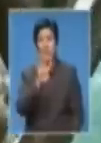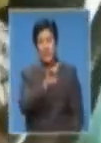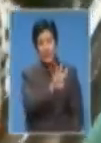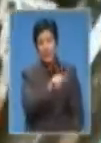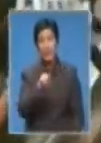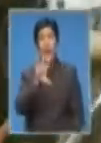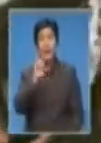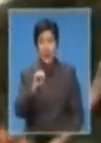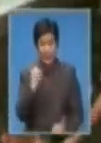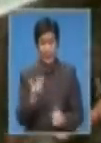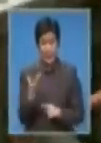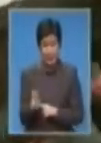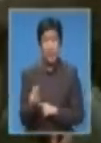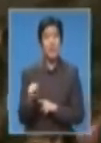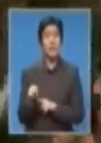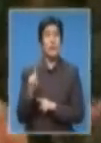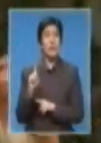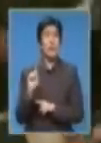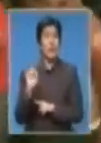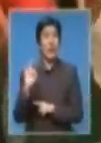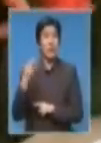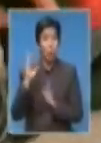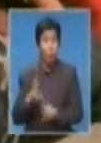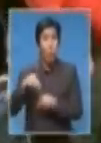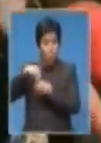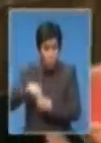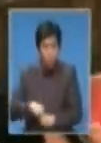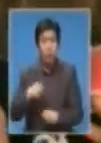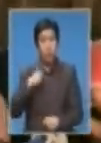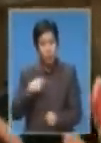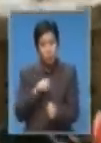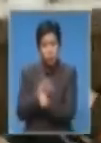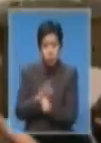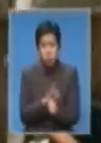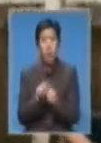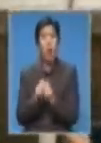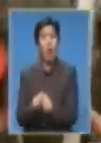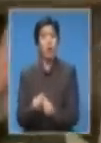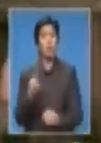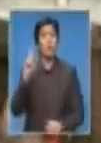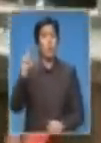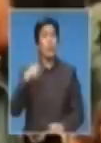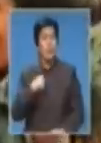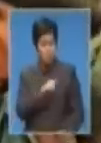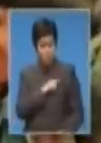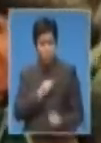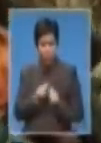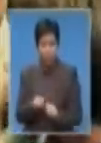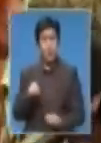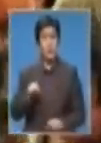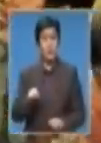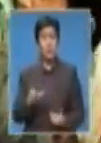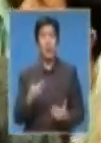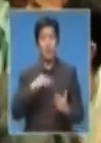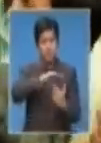เนี่ยยังเหลืออยู่ 109,000 เลยจะทำยังไงผลนี่คือหน้าที่ที่เรามีต่อ UN อยู่แล้วนะครับอันที่2ก็คือตามแนวชายแดนเนี่ยเนื่อง